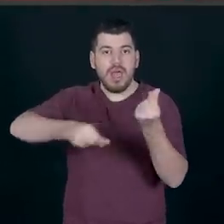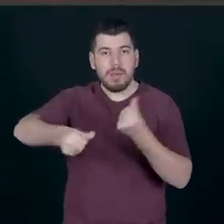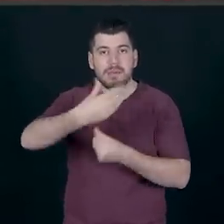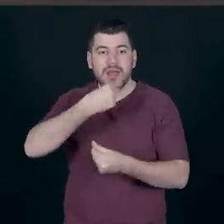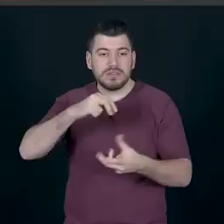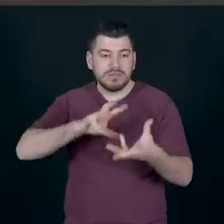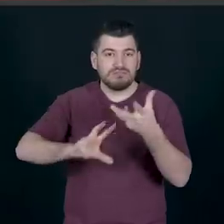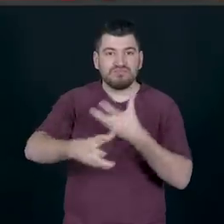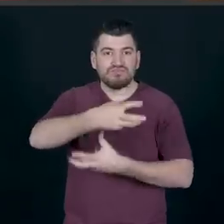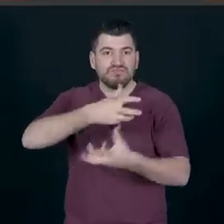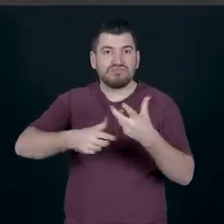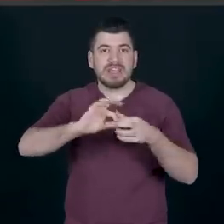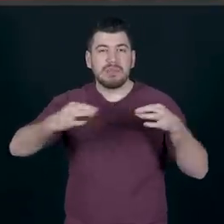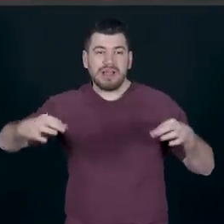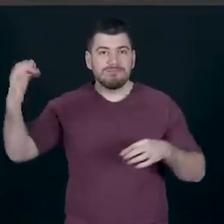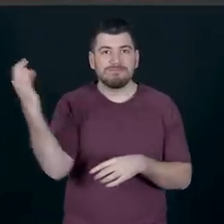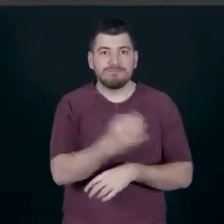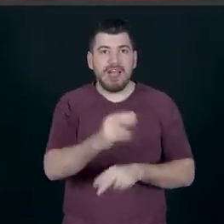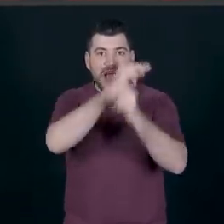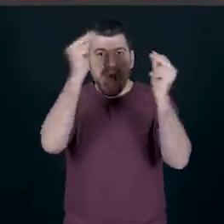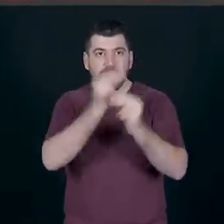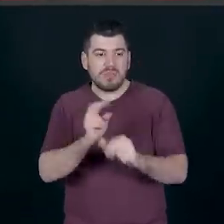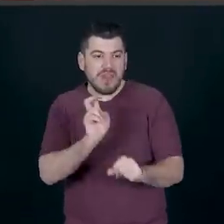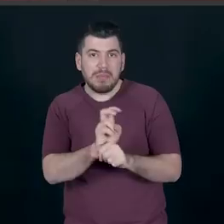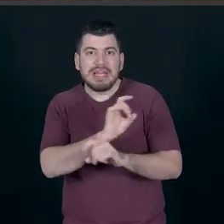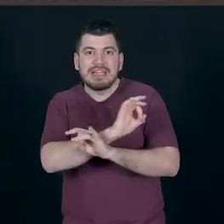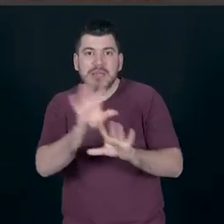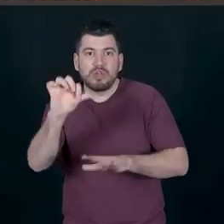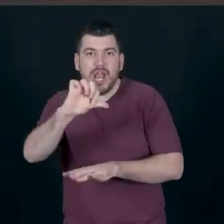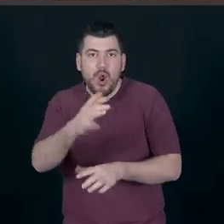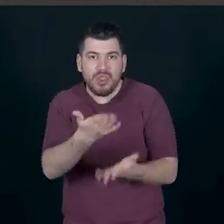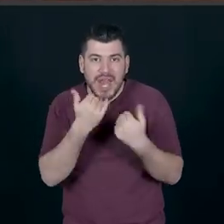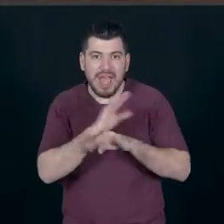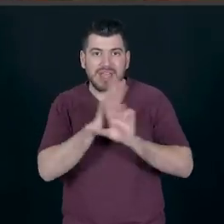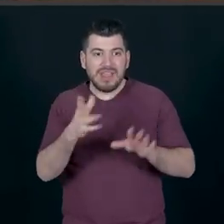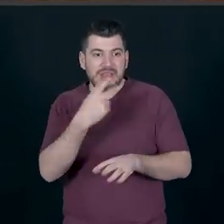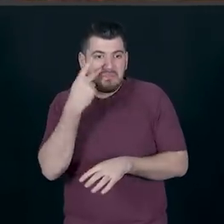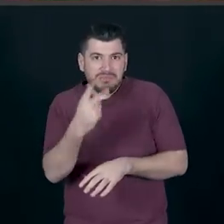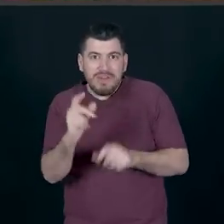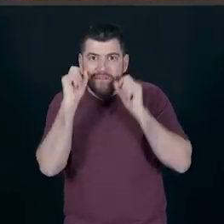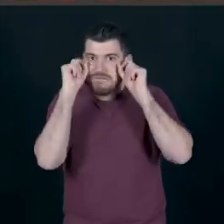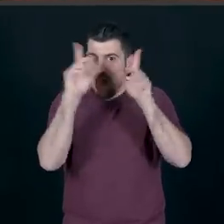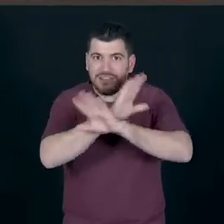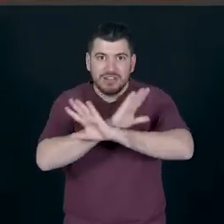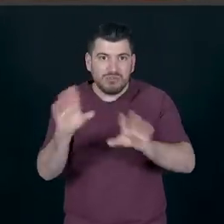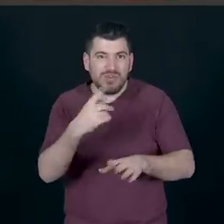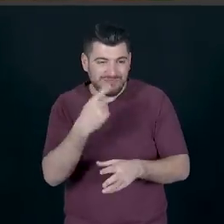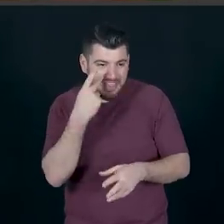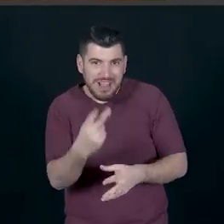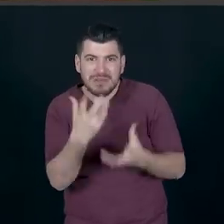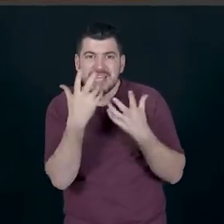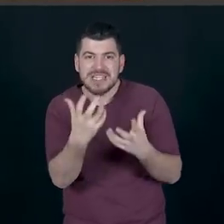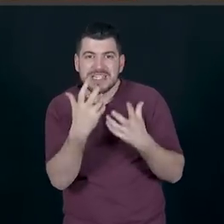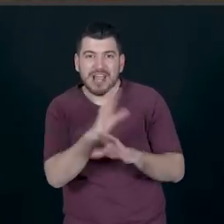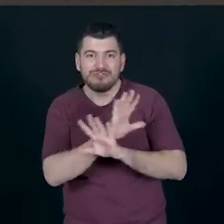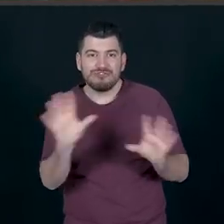ζυμαρικά, πόσο τέλεια έχει γίνει και δεν έχει μείνει τίποτα, δέστε εδώ. Δεν είναι φανταστικό? Φαίνεται πως είναι ζεστό, ακόμα ψήνεται